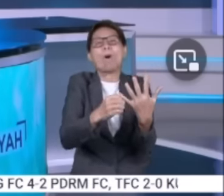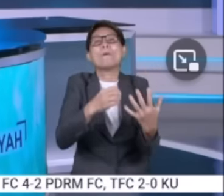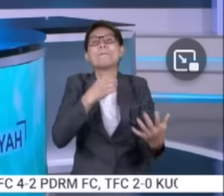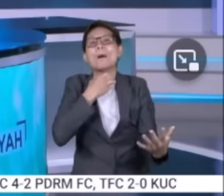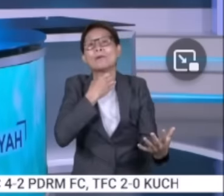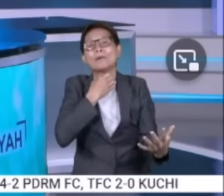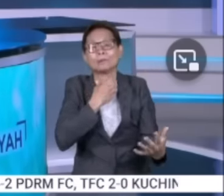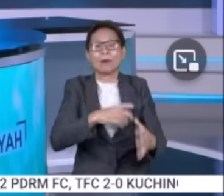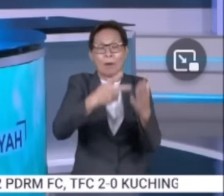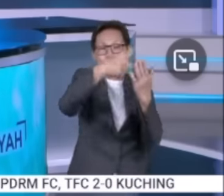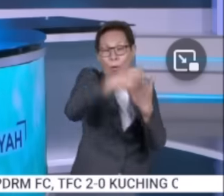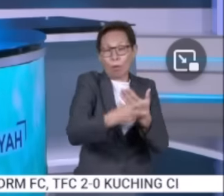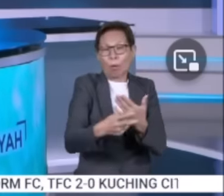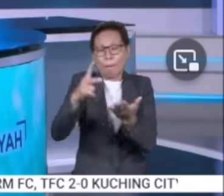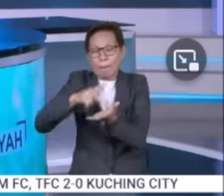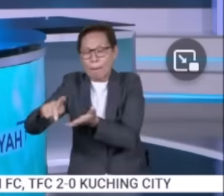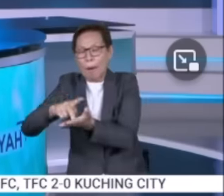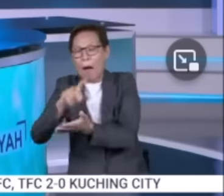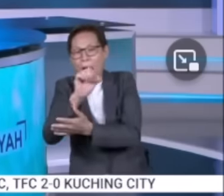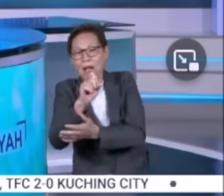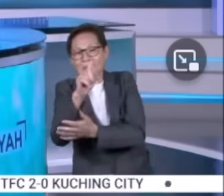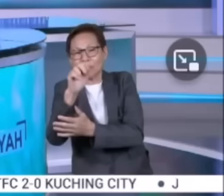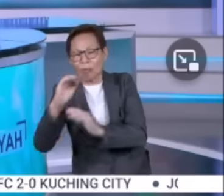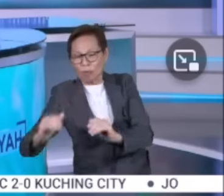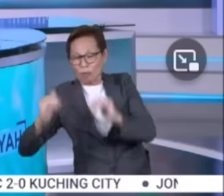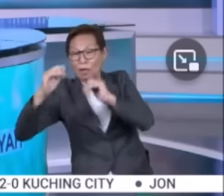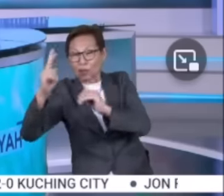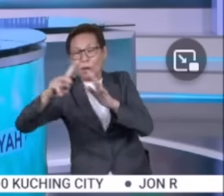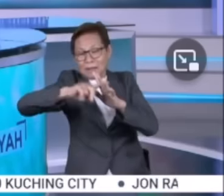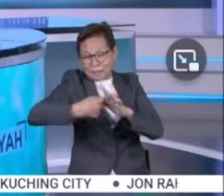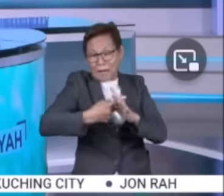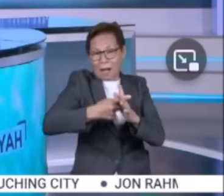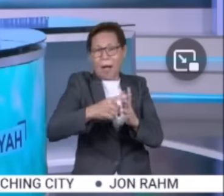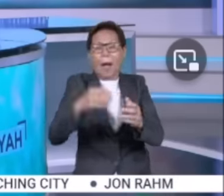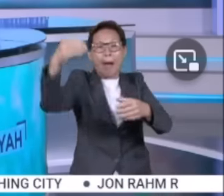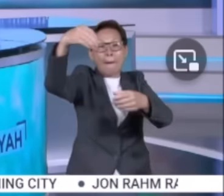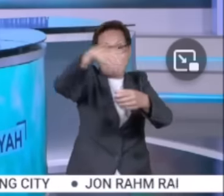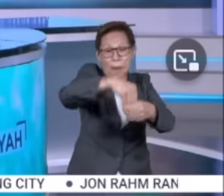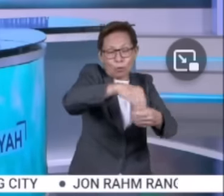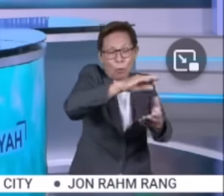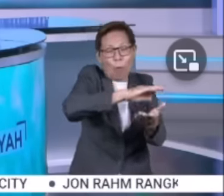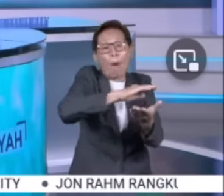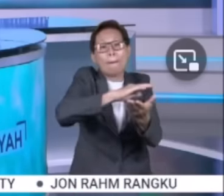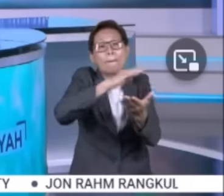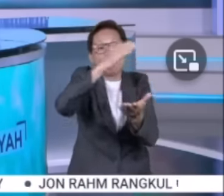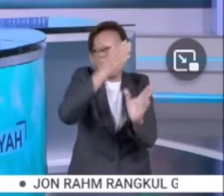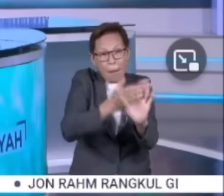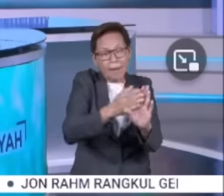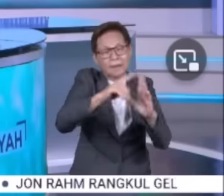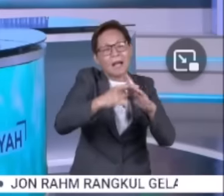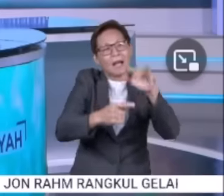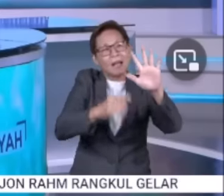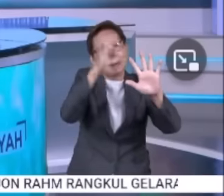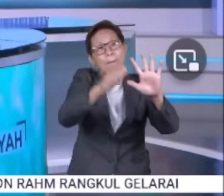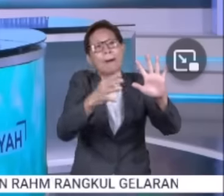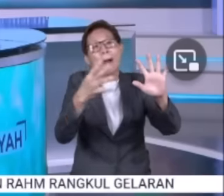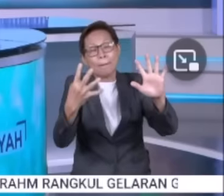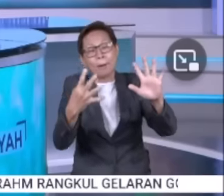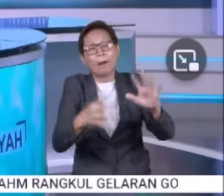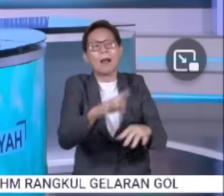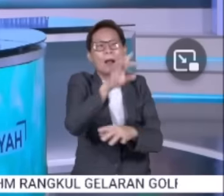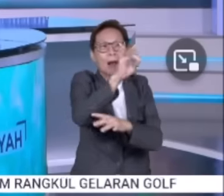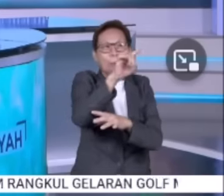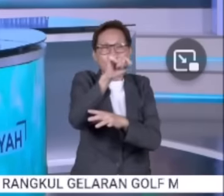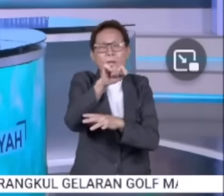Ipoh. Program bersempena bayaran STR Fasa 2 yang mula dikredit secara berperingkat bermula 5 April kepada